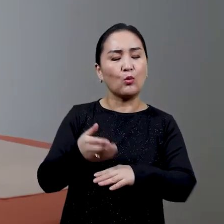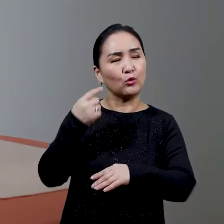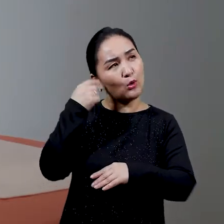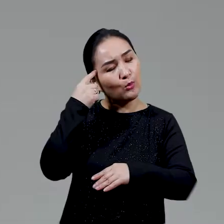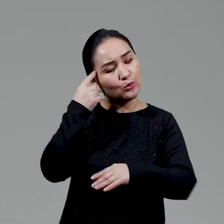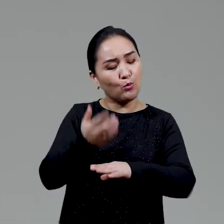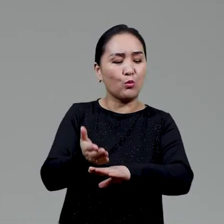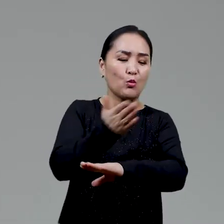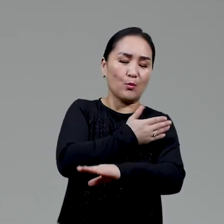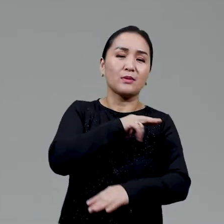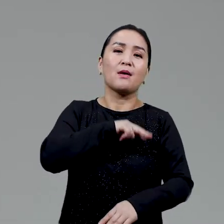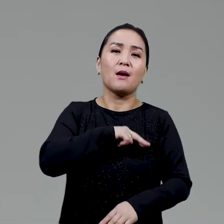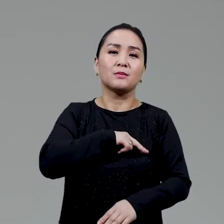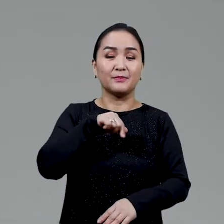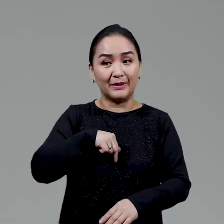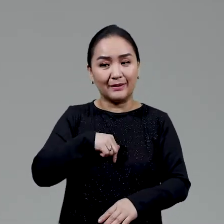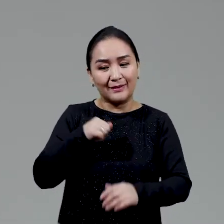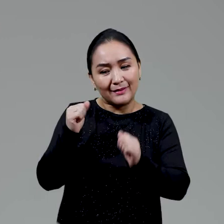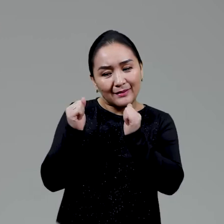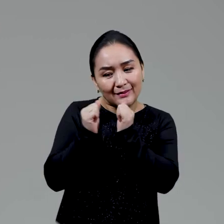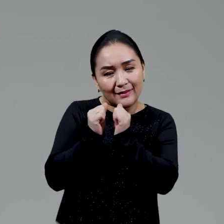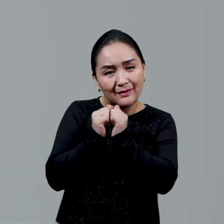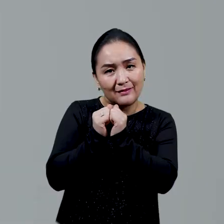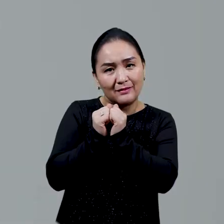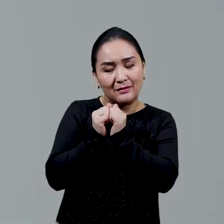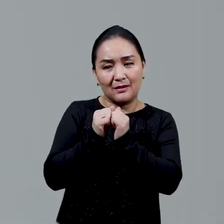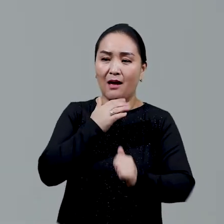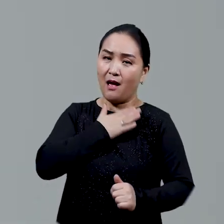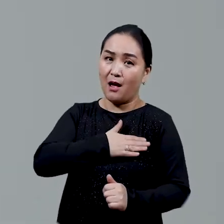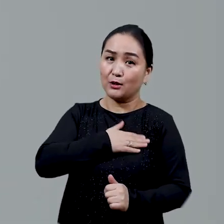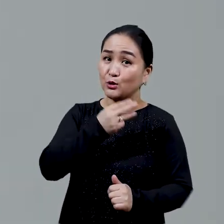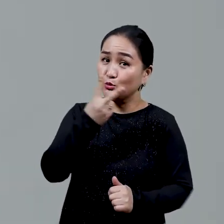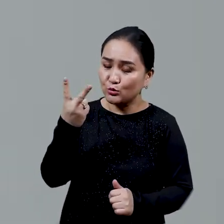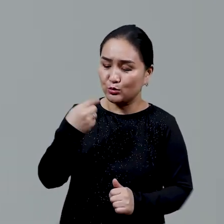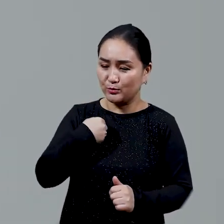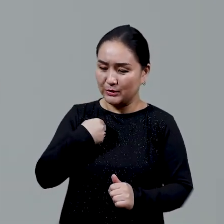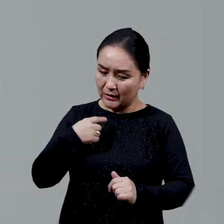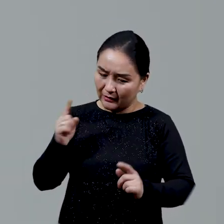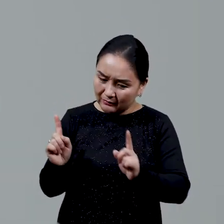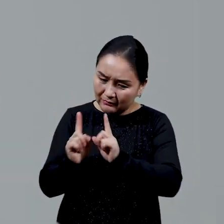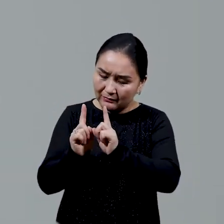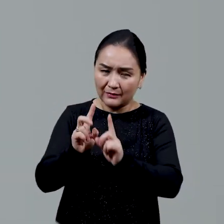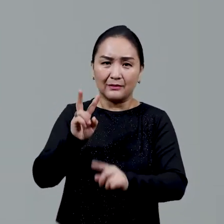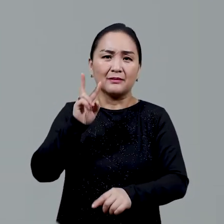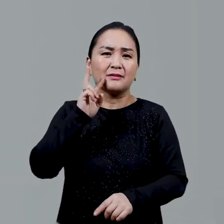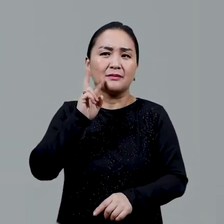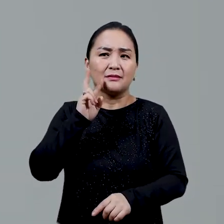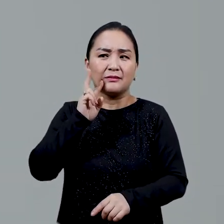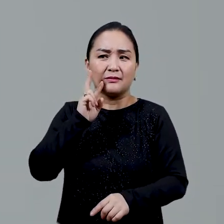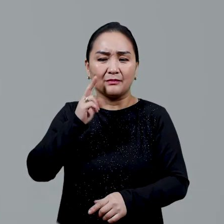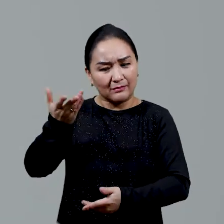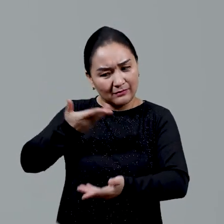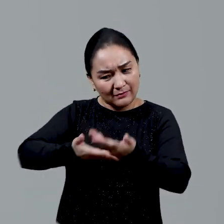айдаг. Гэхдээ азар би үнэхээр дотны найздаа хайртай шүү өргөлж дэрэд минь байдаг байсанд баярлаа гэж бичгэд